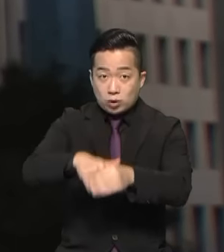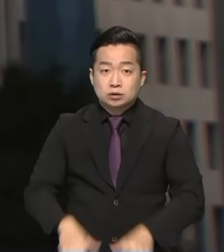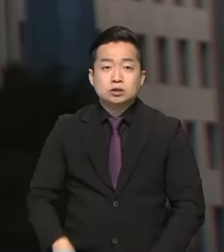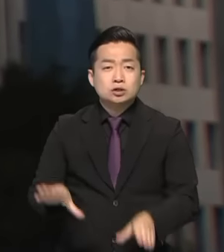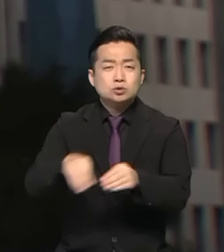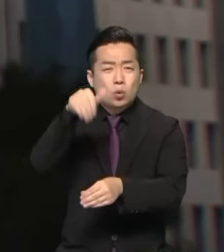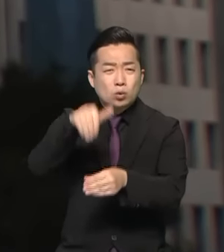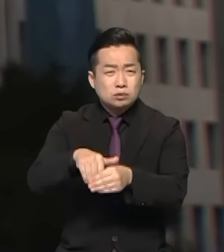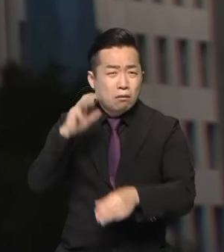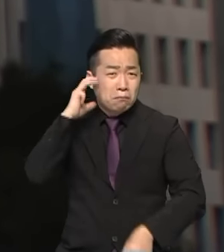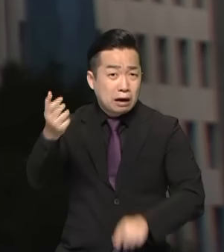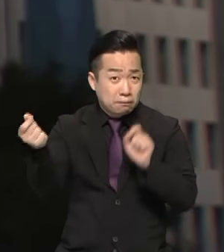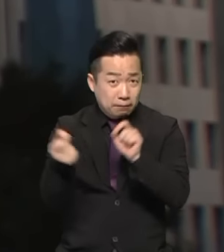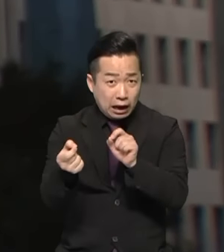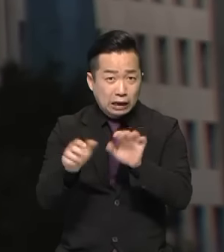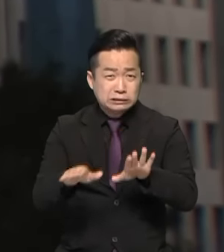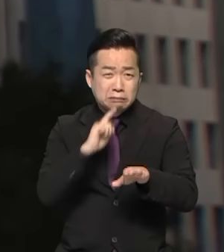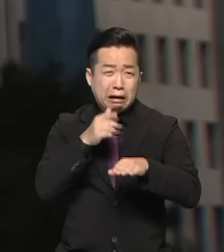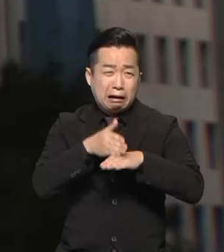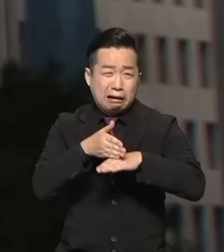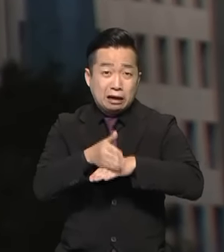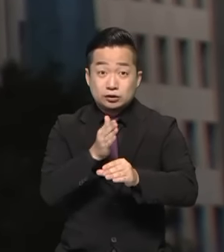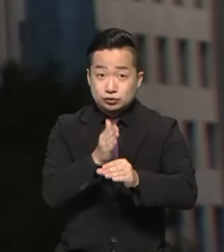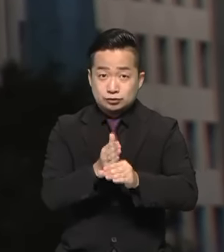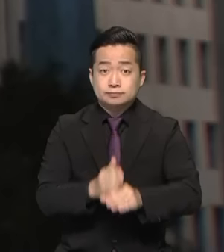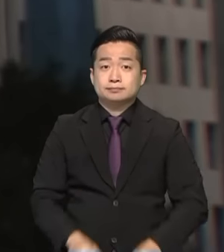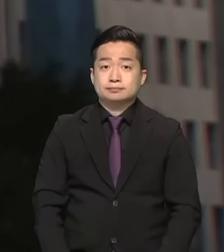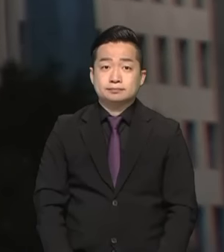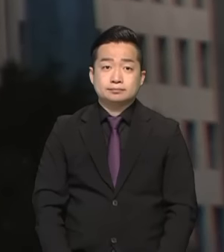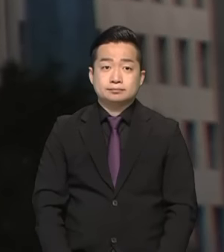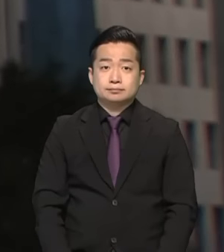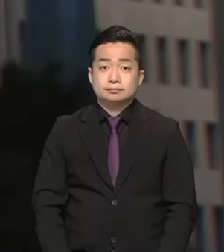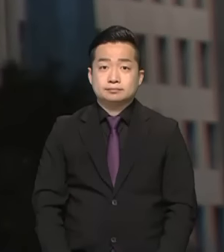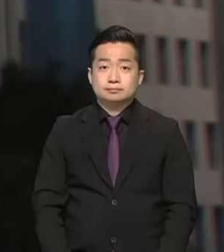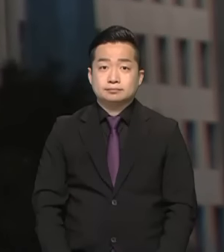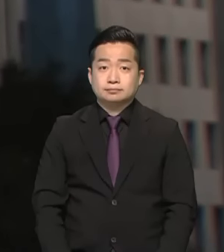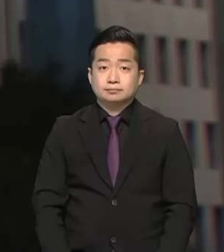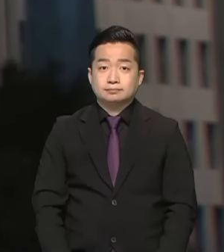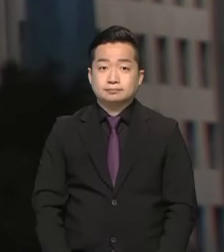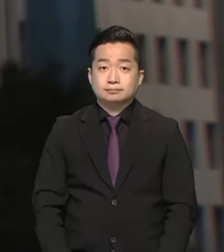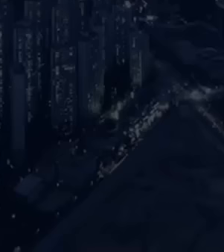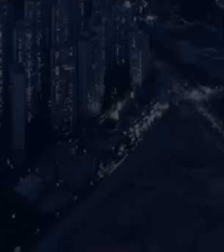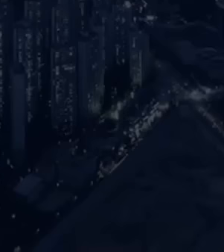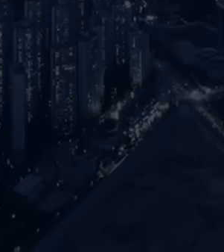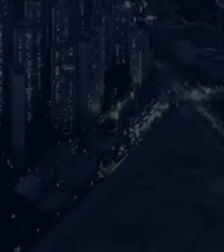80여일 앞이지만 아직도 지지부진합니다. SBS 정반석입니다.